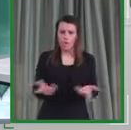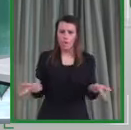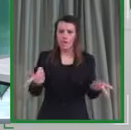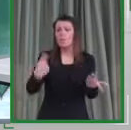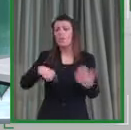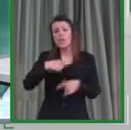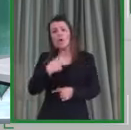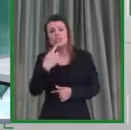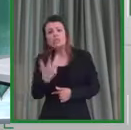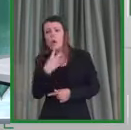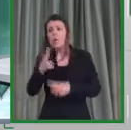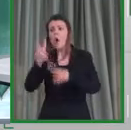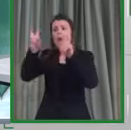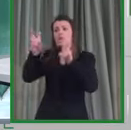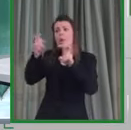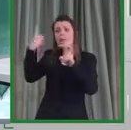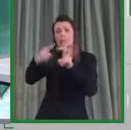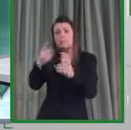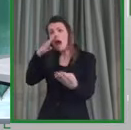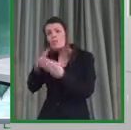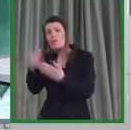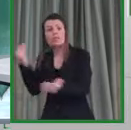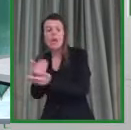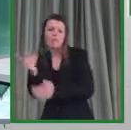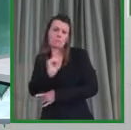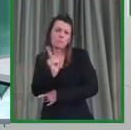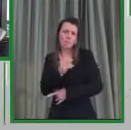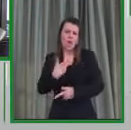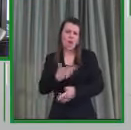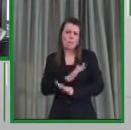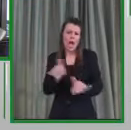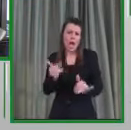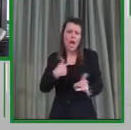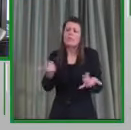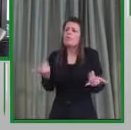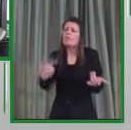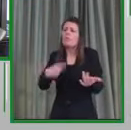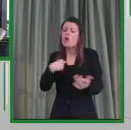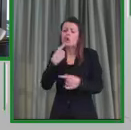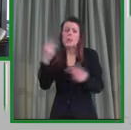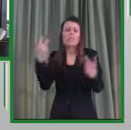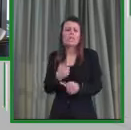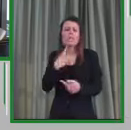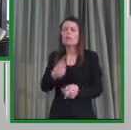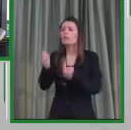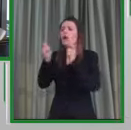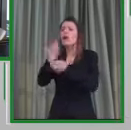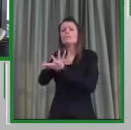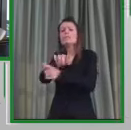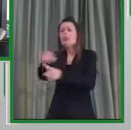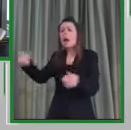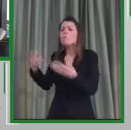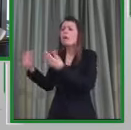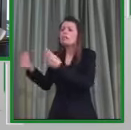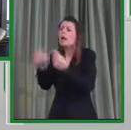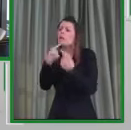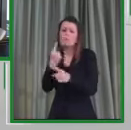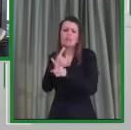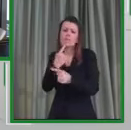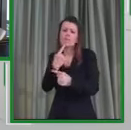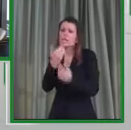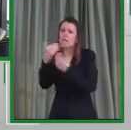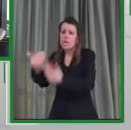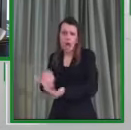dei temi forse però in questa occasione la stampa e ringraziamo perché molta stampa lo fa dovrebbe cercare anche di approfondire